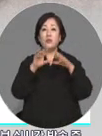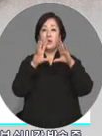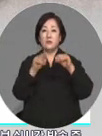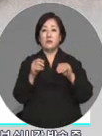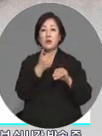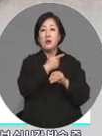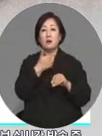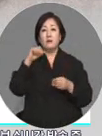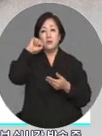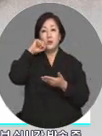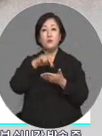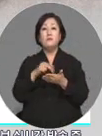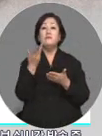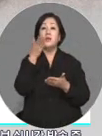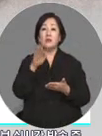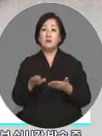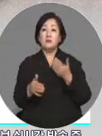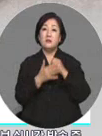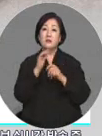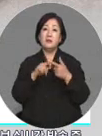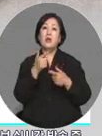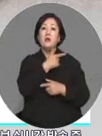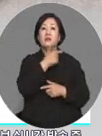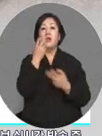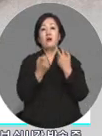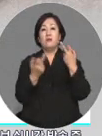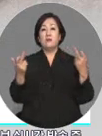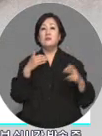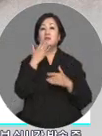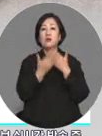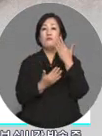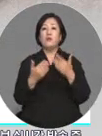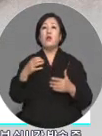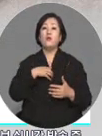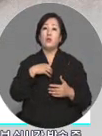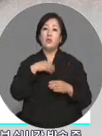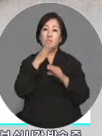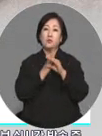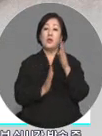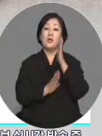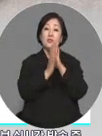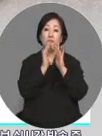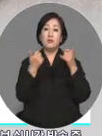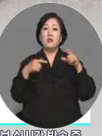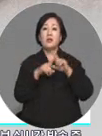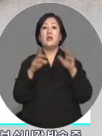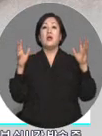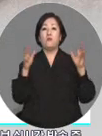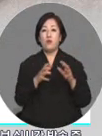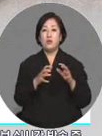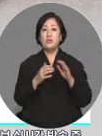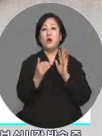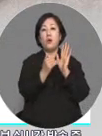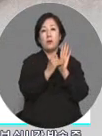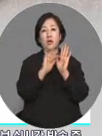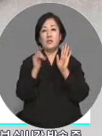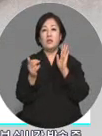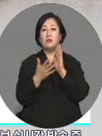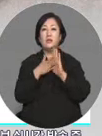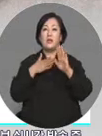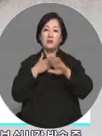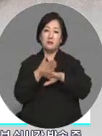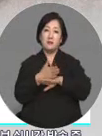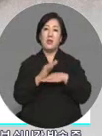않았습니다 자칫하면 대형 산불로 번질 수 있었던 위기의 순간 시민들이 힘을 모아 마가는 사실이 뒤늦게